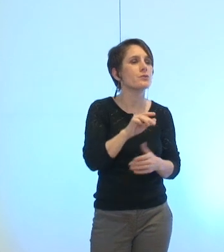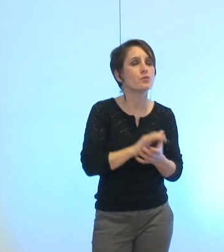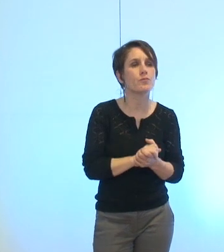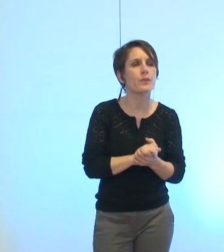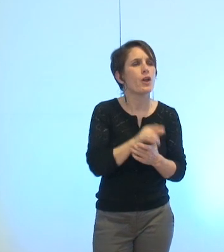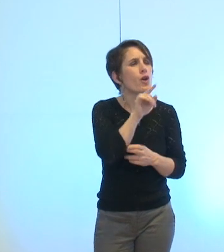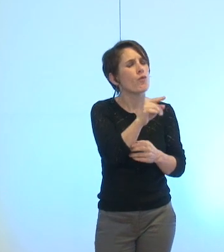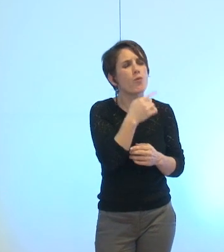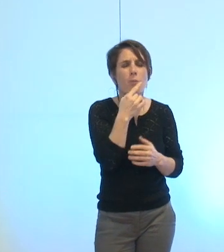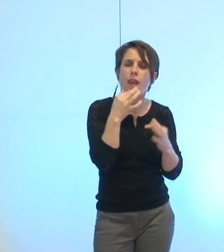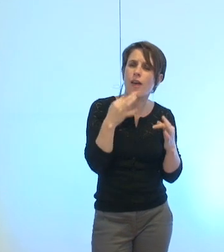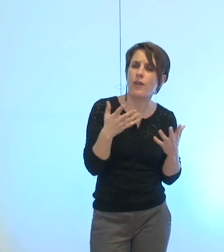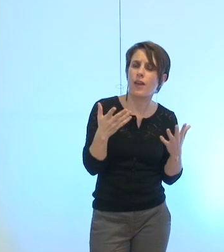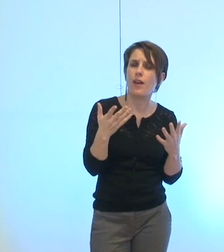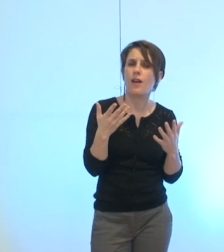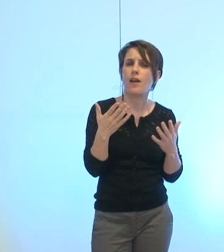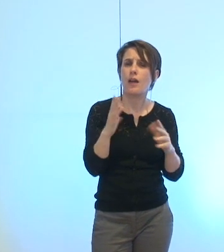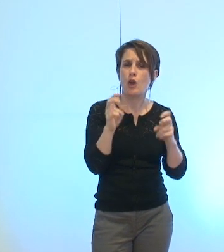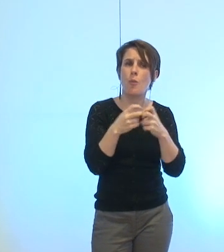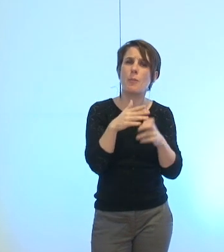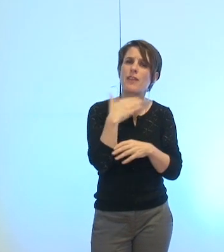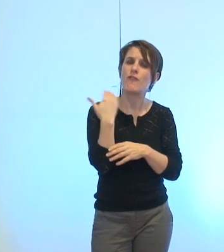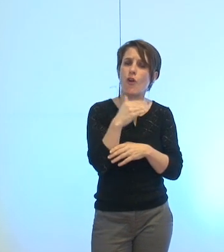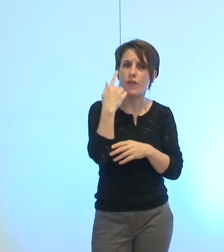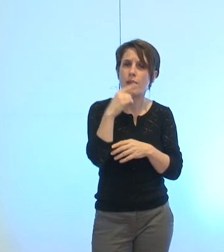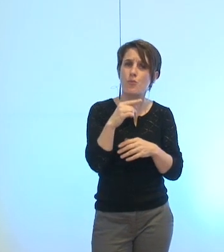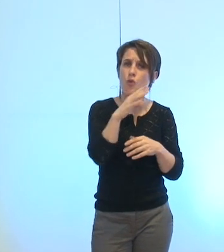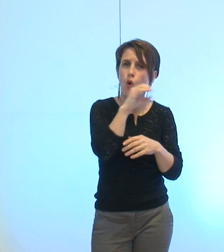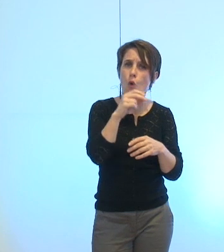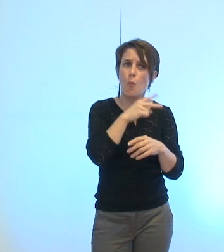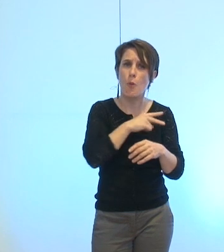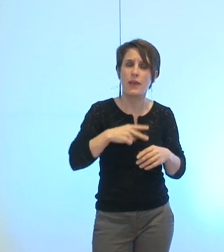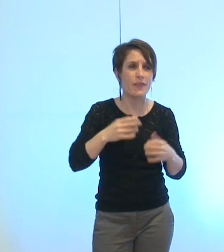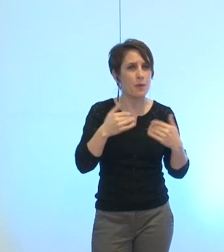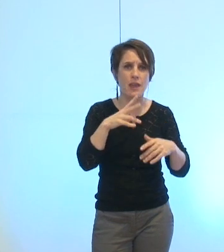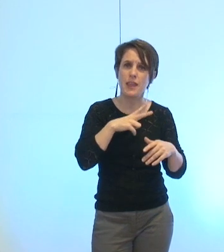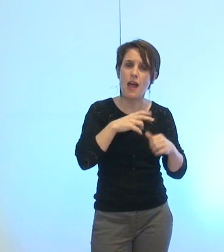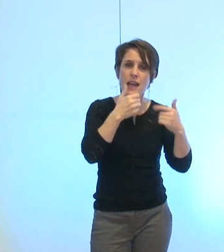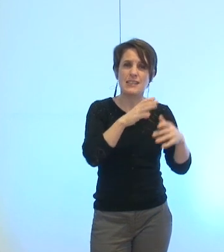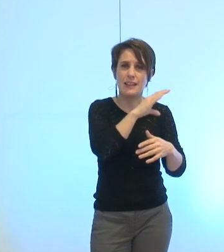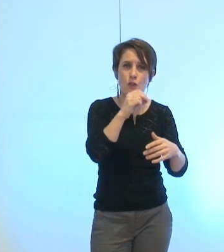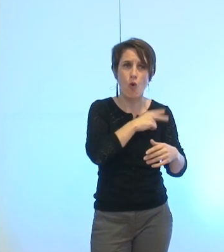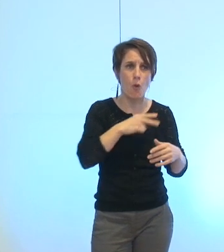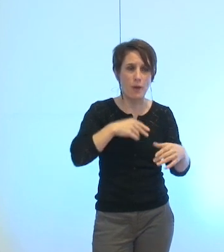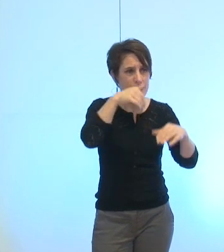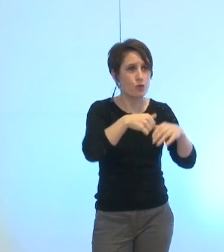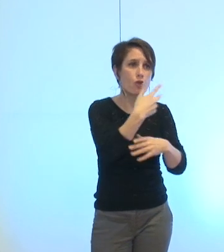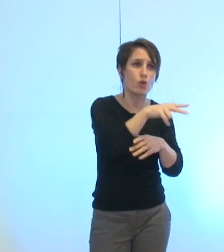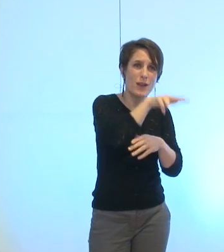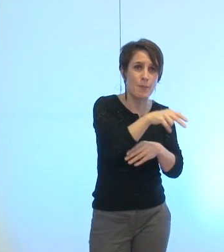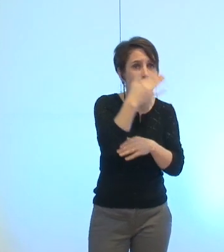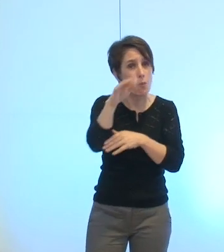donc de montants forfaitair pour les copropriétés sachant que vous avez des copropriétés à trois appartements et d'autres à plus de 100 est-ce que